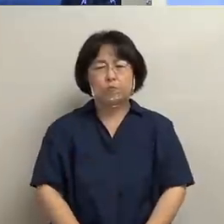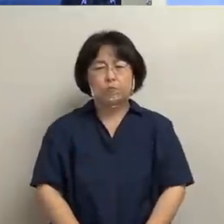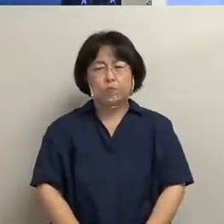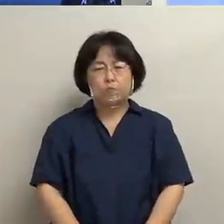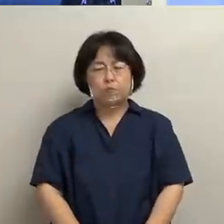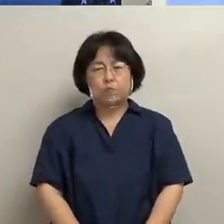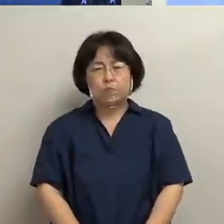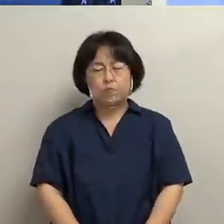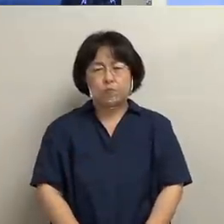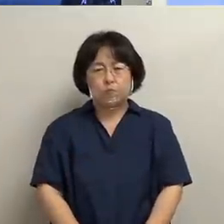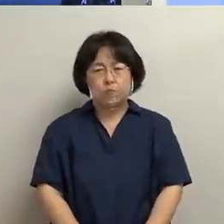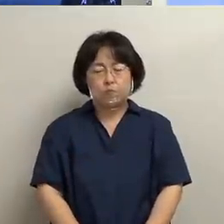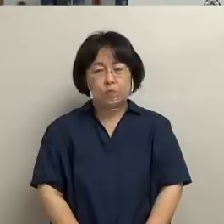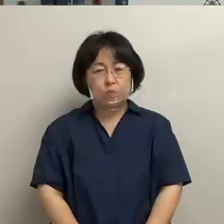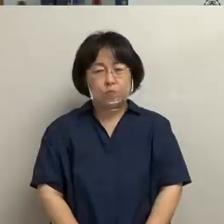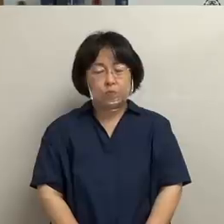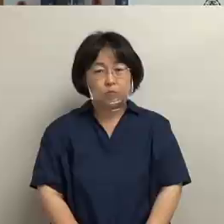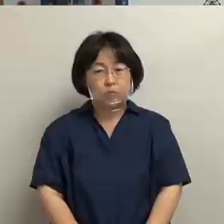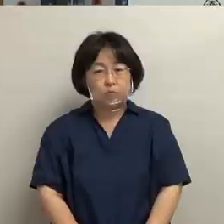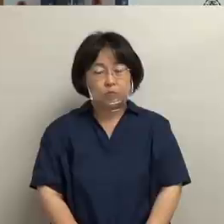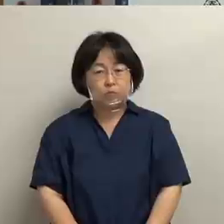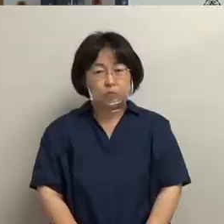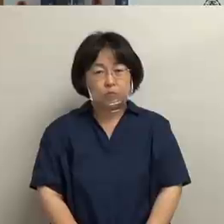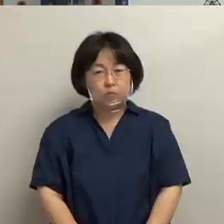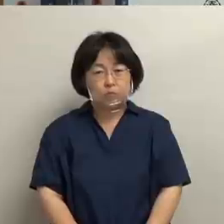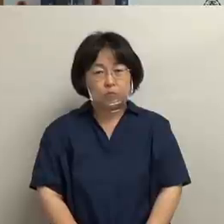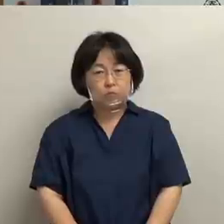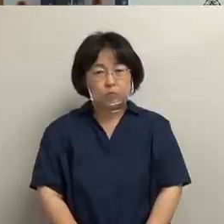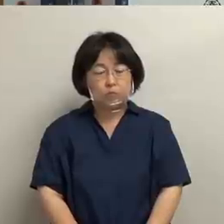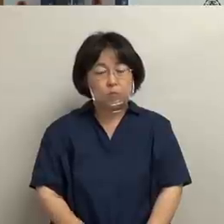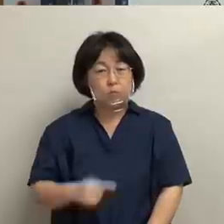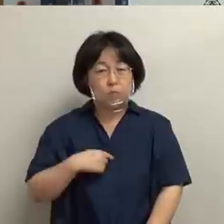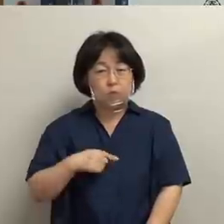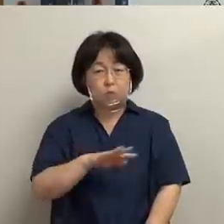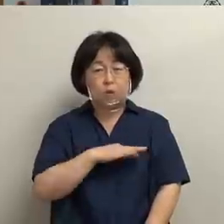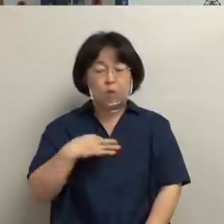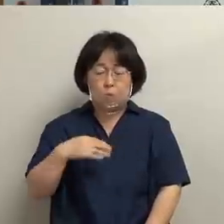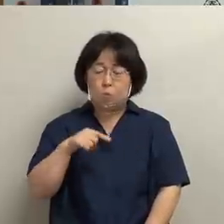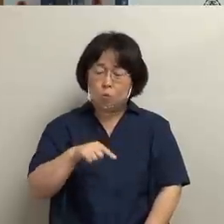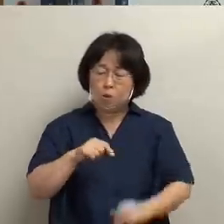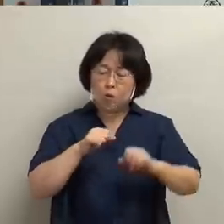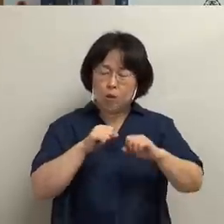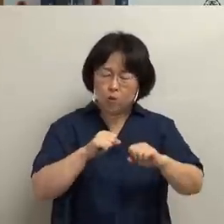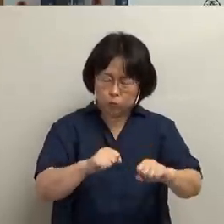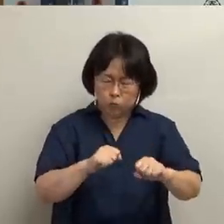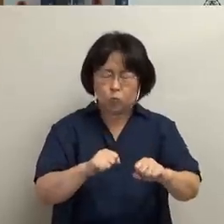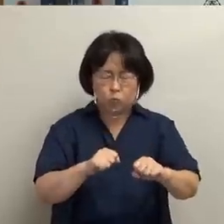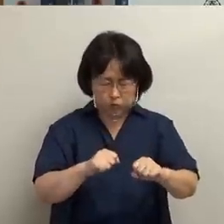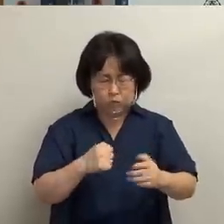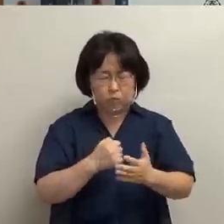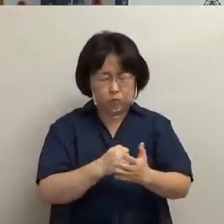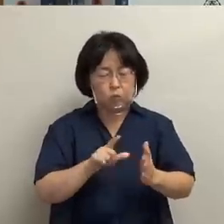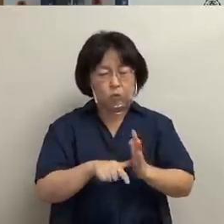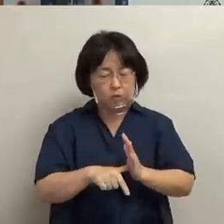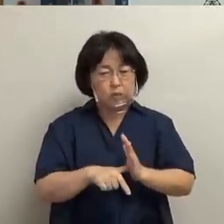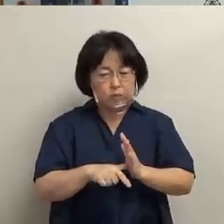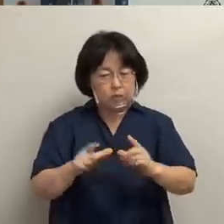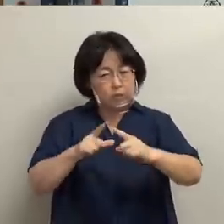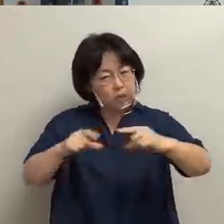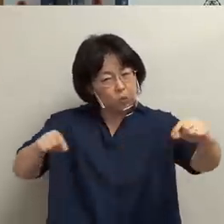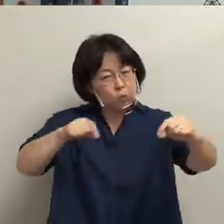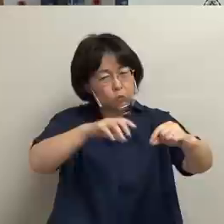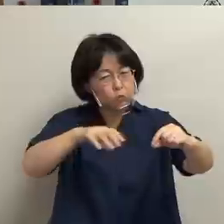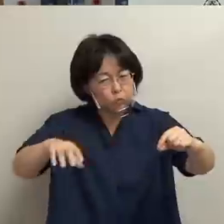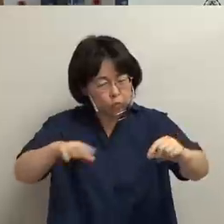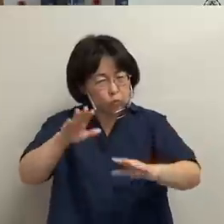フェアいいですねはいみなさんあの我々もこれやるにあたって少しですね全国の状況を調べてみましたあの違うおっしゃるように